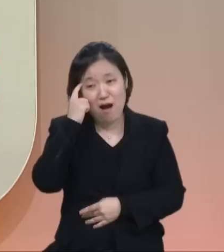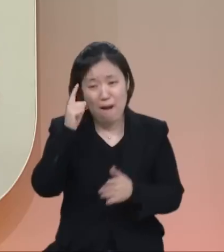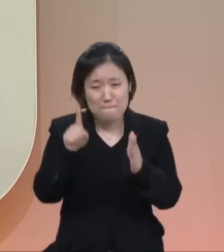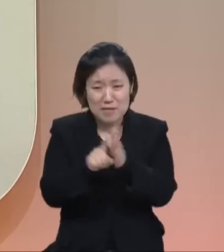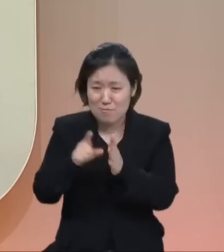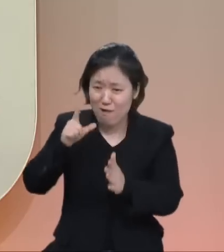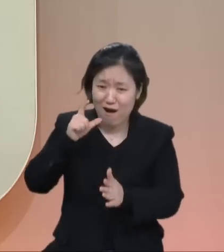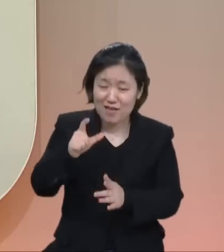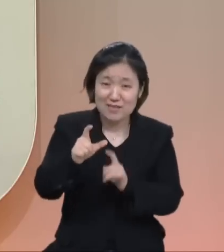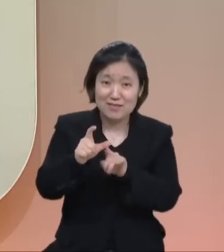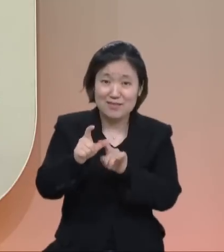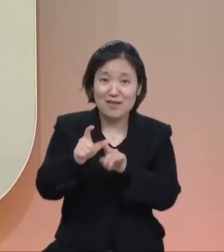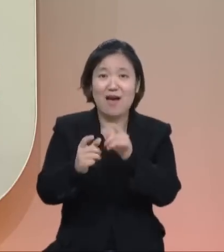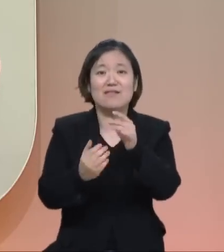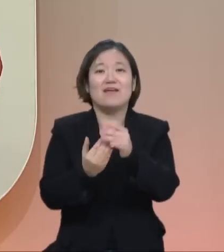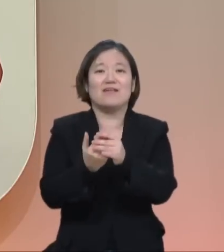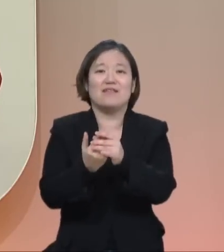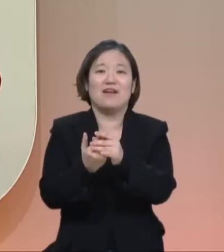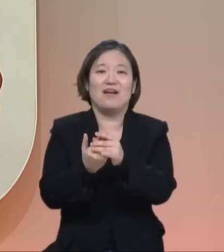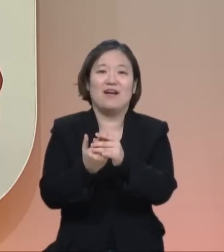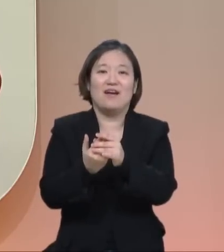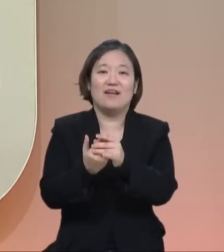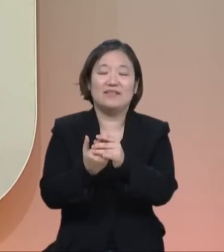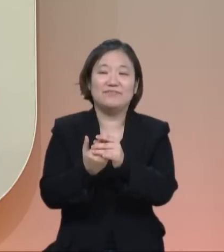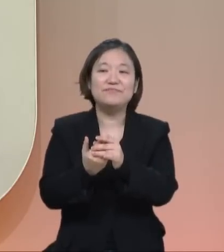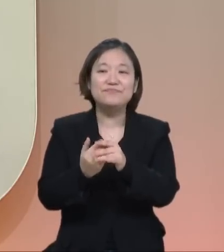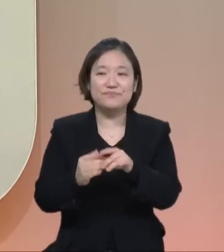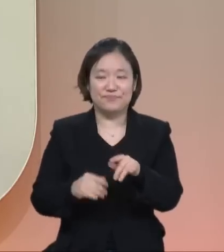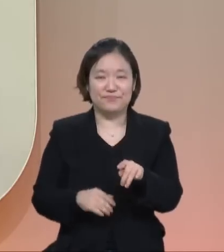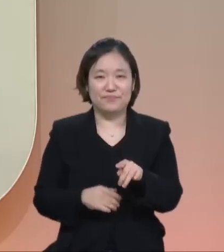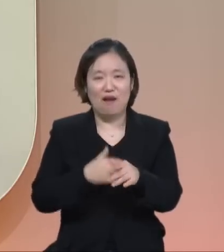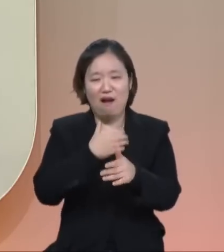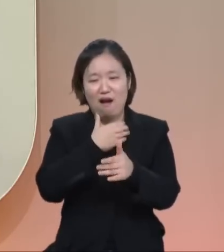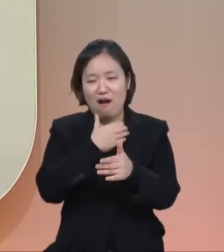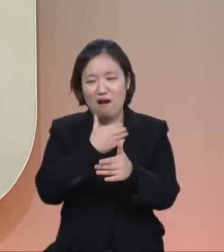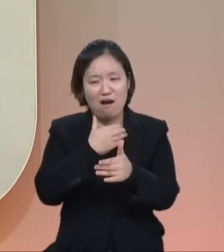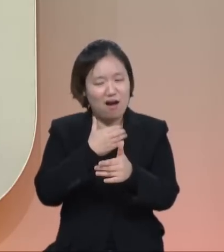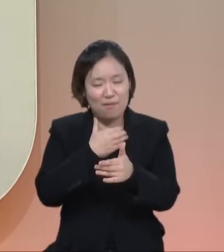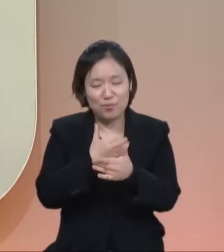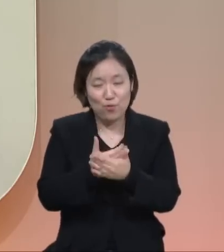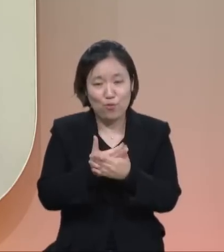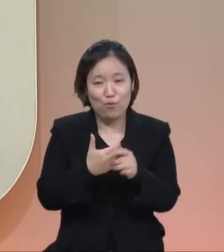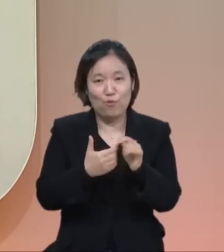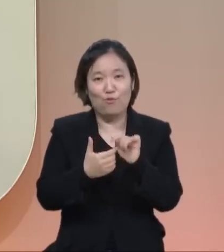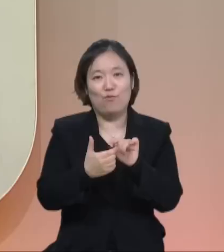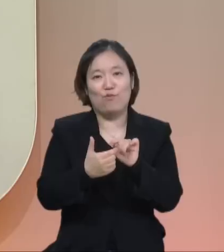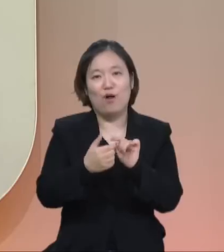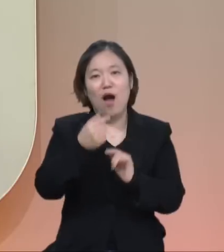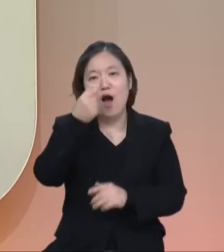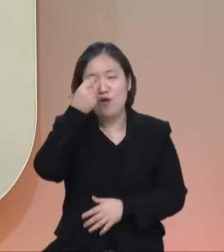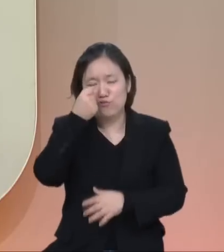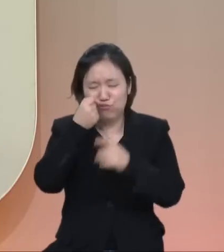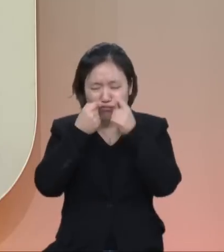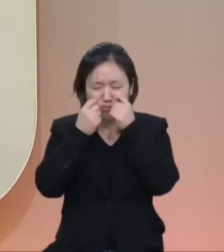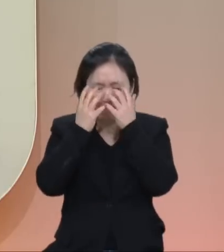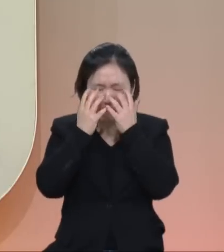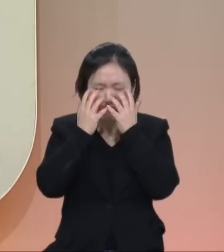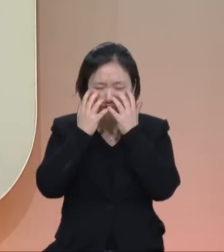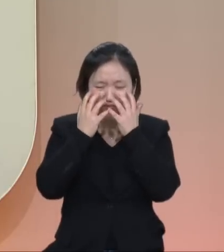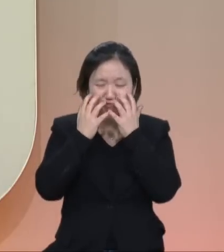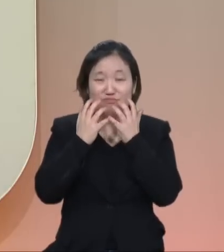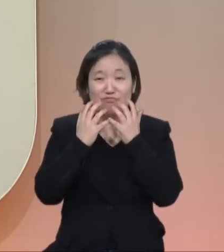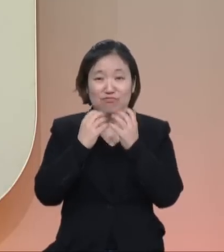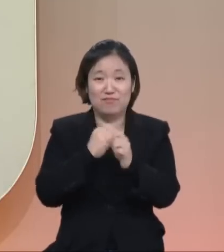확신이 막 터져 나오면서 그 감동과 감격에 이제 눈물을